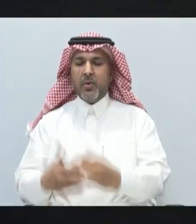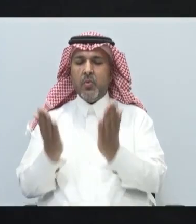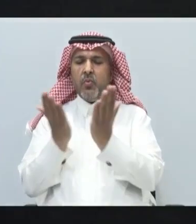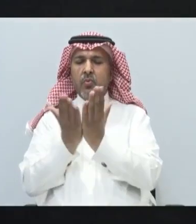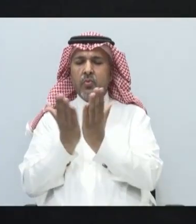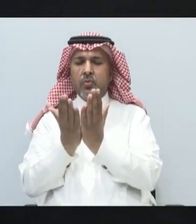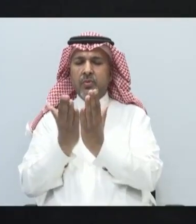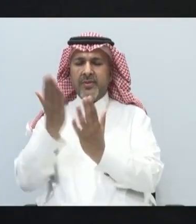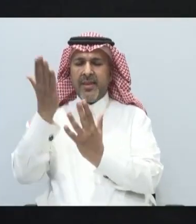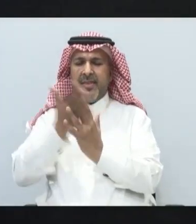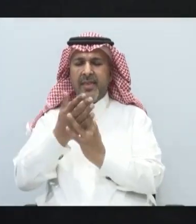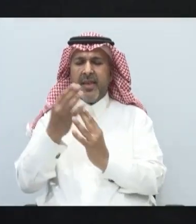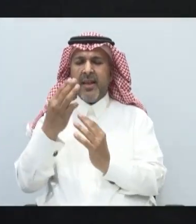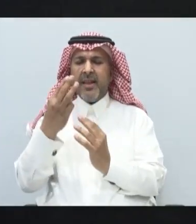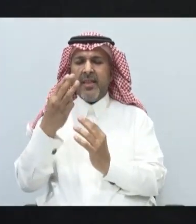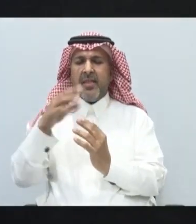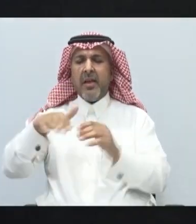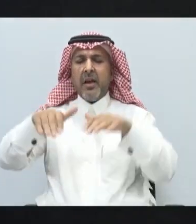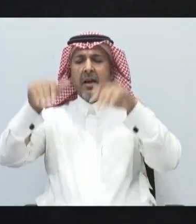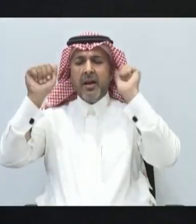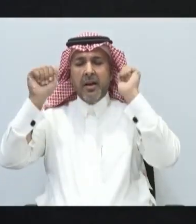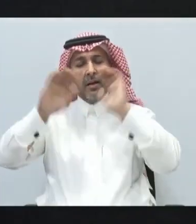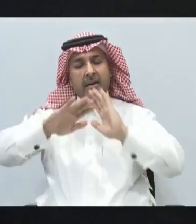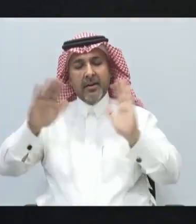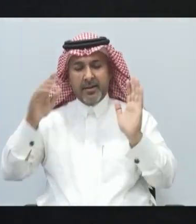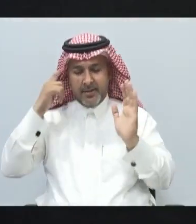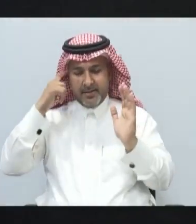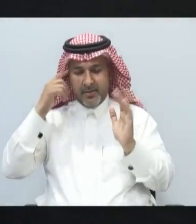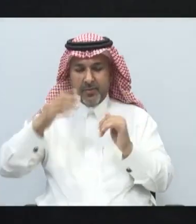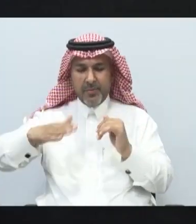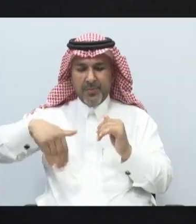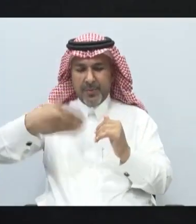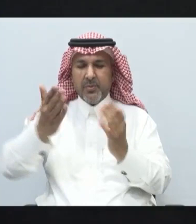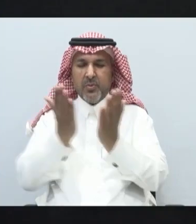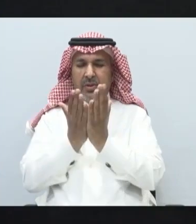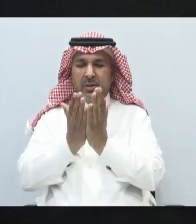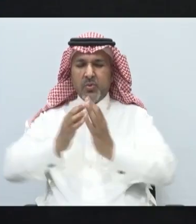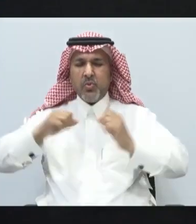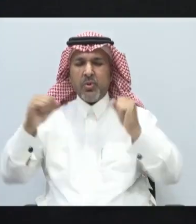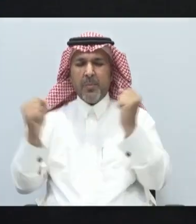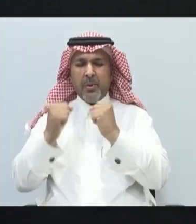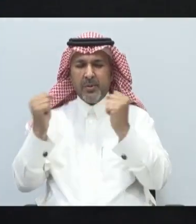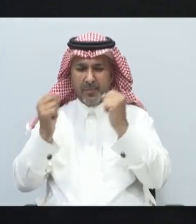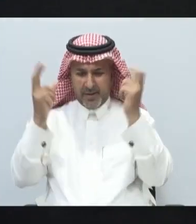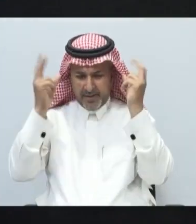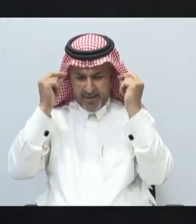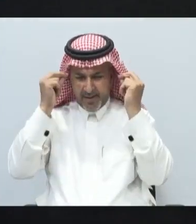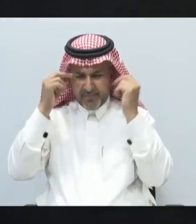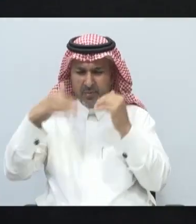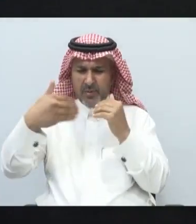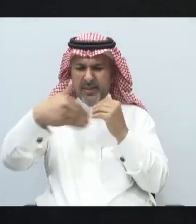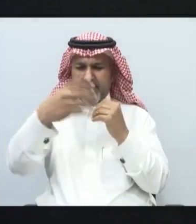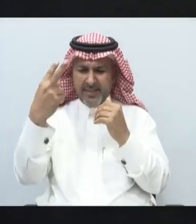الثالث ان شاء الله في الدرس القادم حناخد التقويم الختامي لهذا الفصل وفي الدرس الذي ليه سناخذ تطبيقات مسار